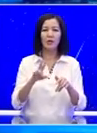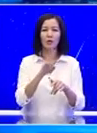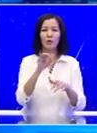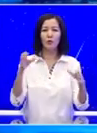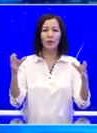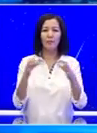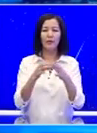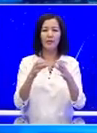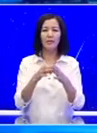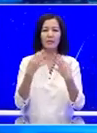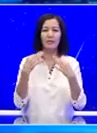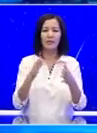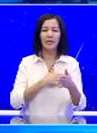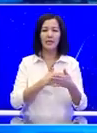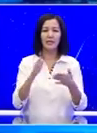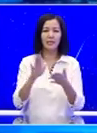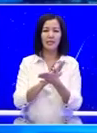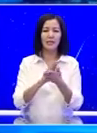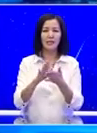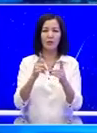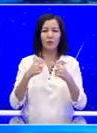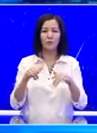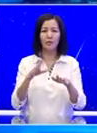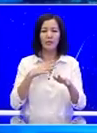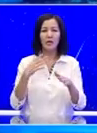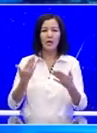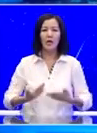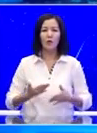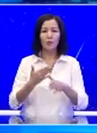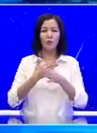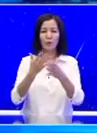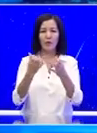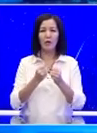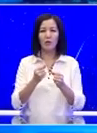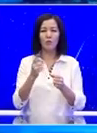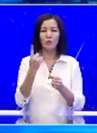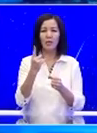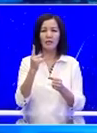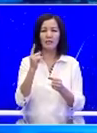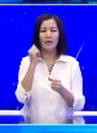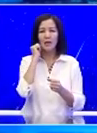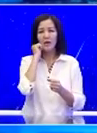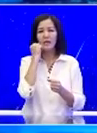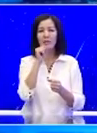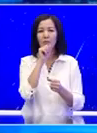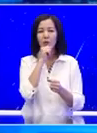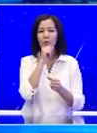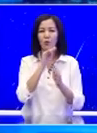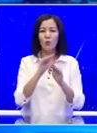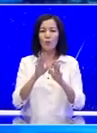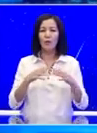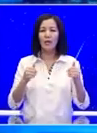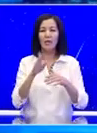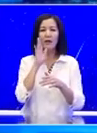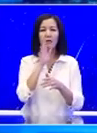Нұр Отан партиясының еріктілері мұрындық болды. Әлеуметтік көмек алушылар қатарында жалғызбасты қарттар мен көп балалы аналар да бар.